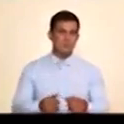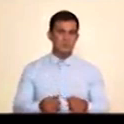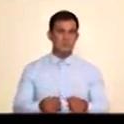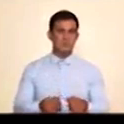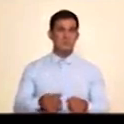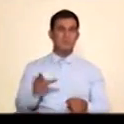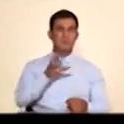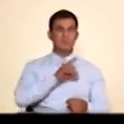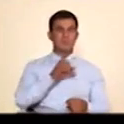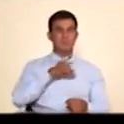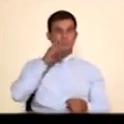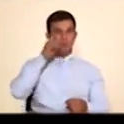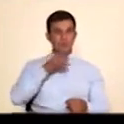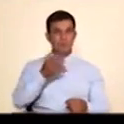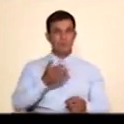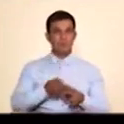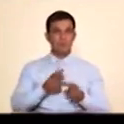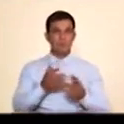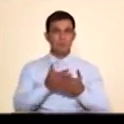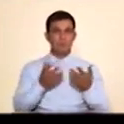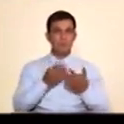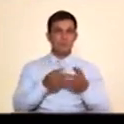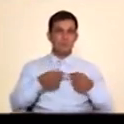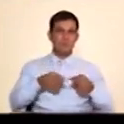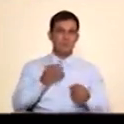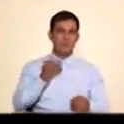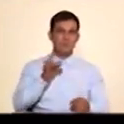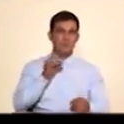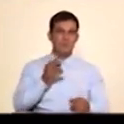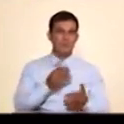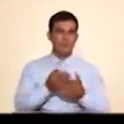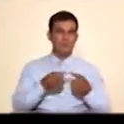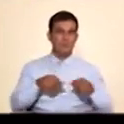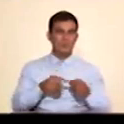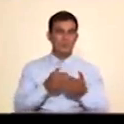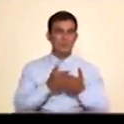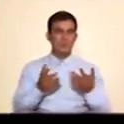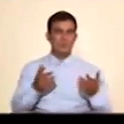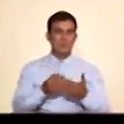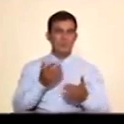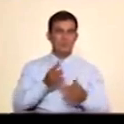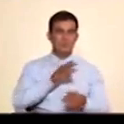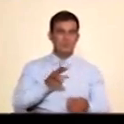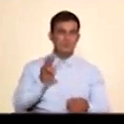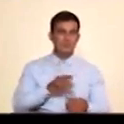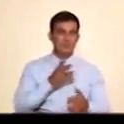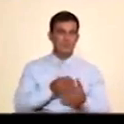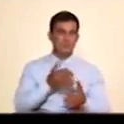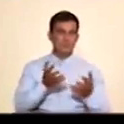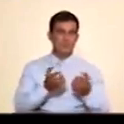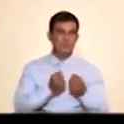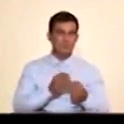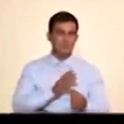Bizga ma'lum, Ostgotlar Franklardan keyin o'zlari xristian dinini qabul qilgan